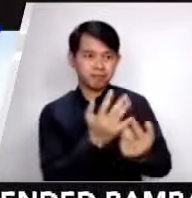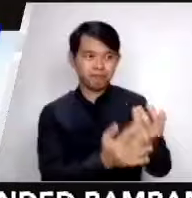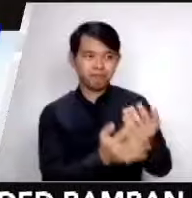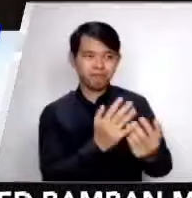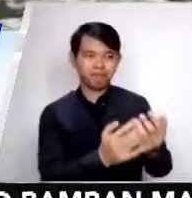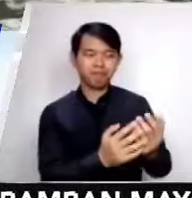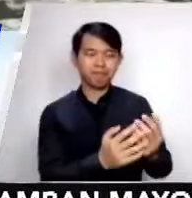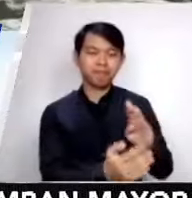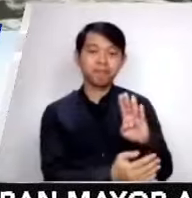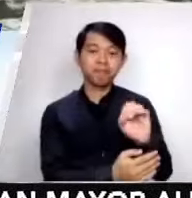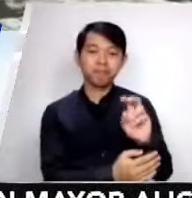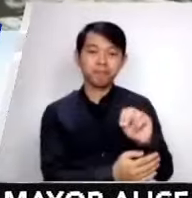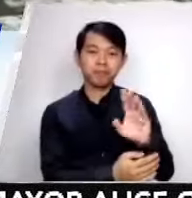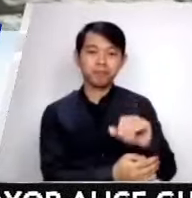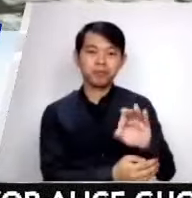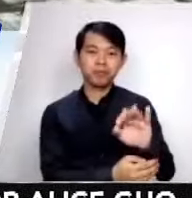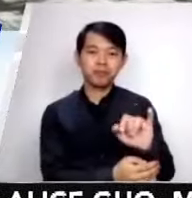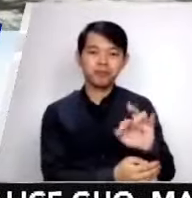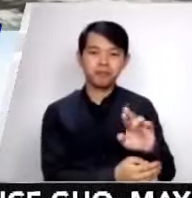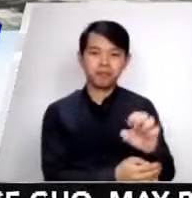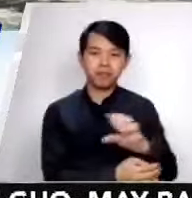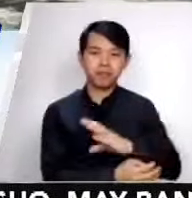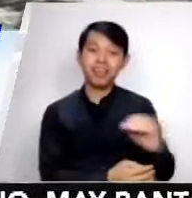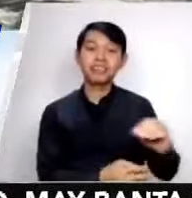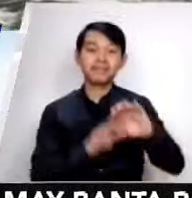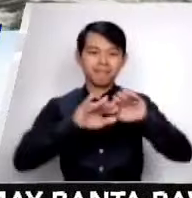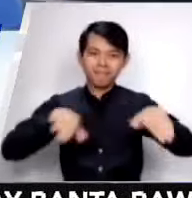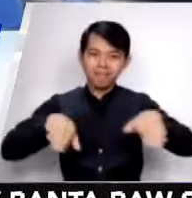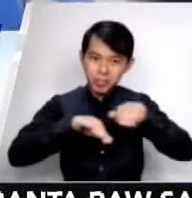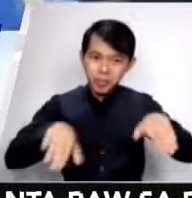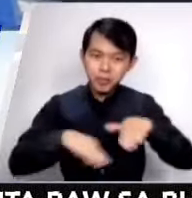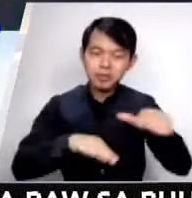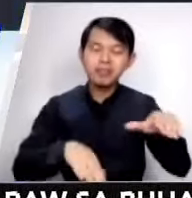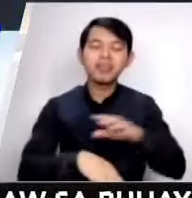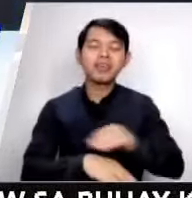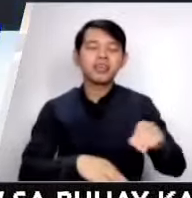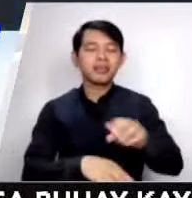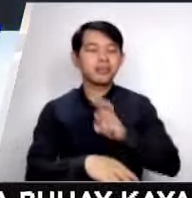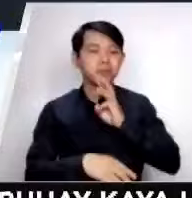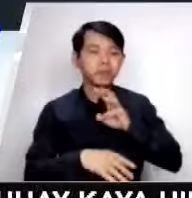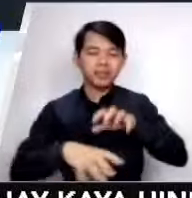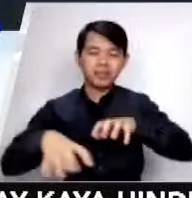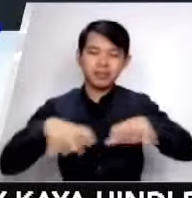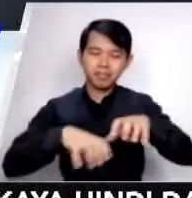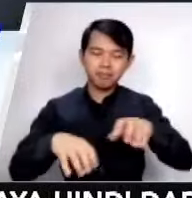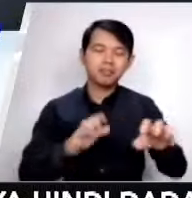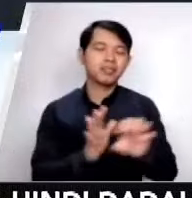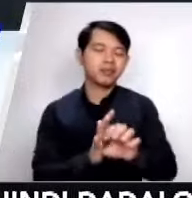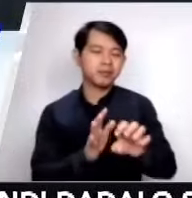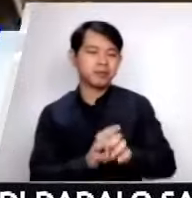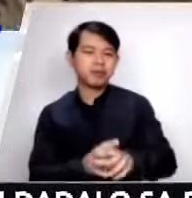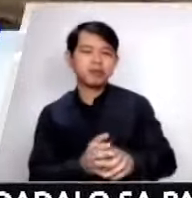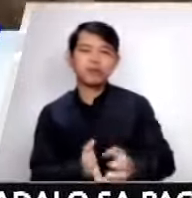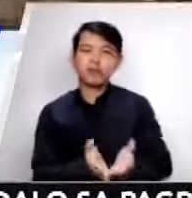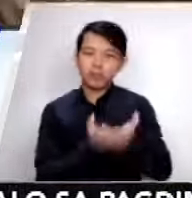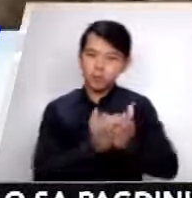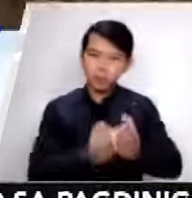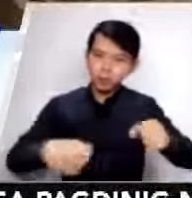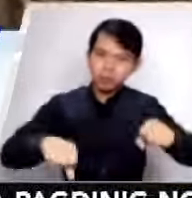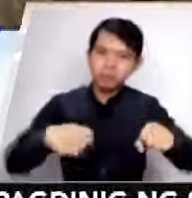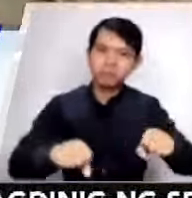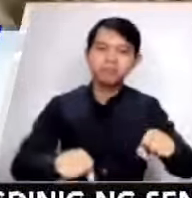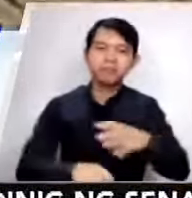palalampasin ang makapag-swimming at ibang water activities gaya ng jet ski at island hopping. Pero ang